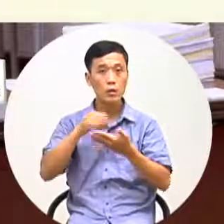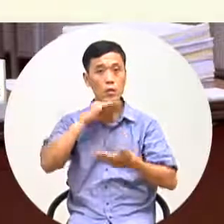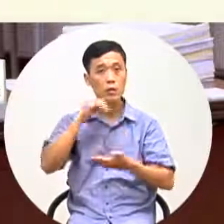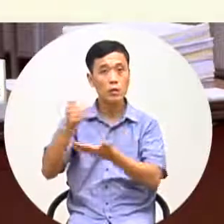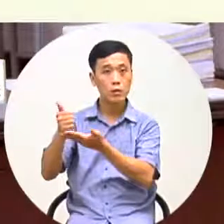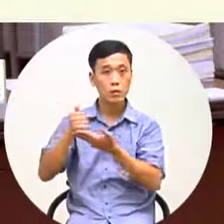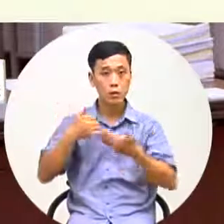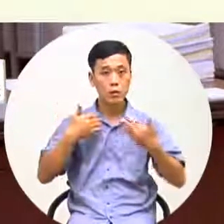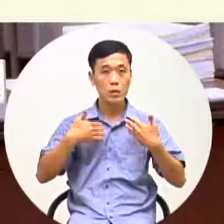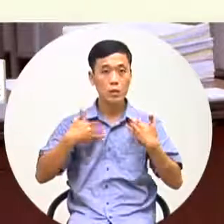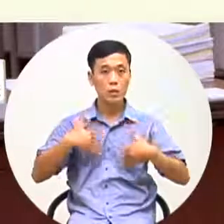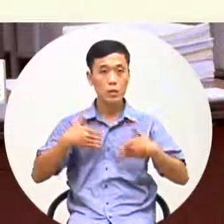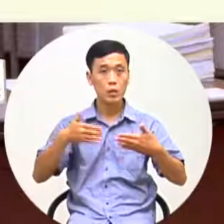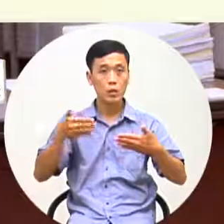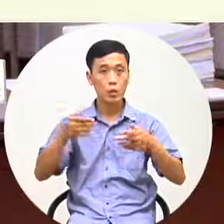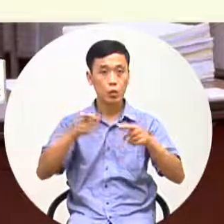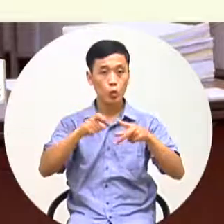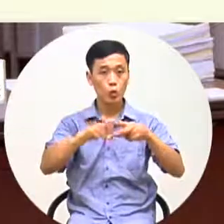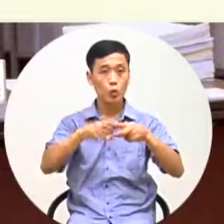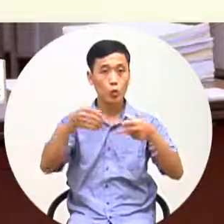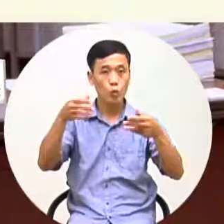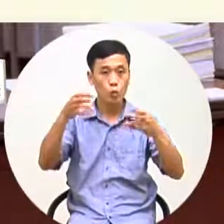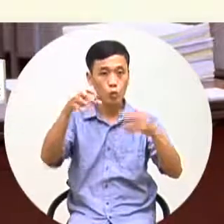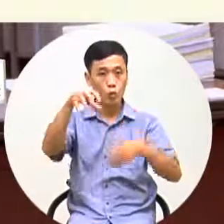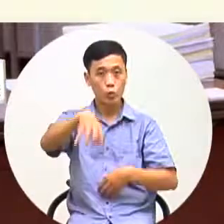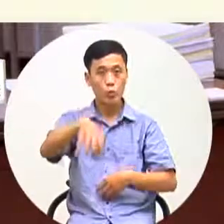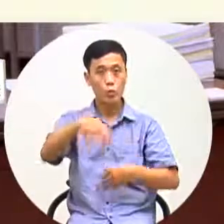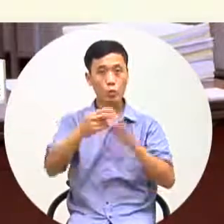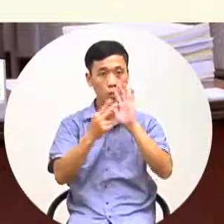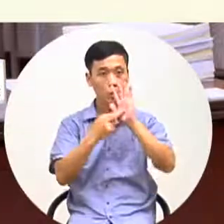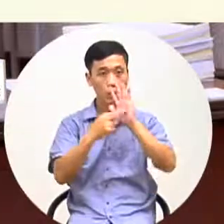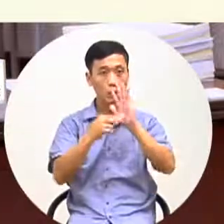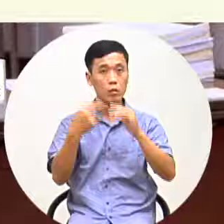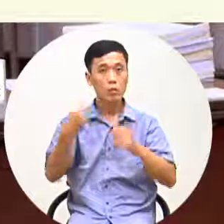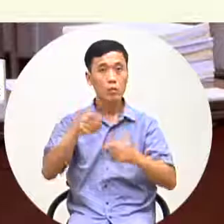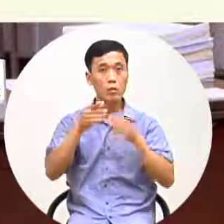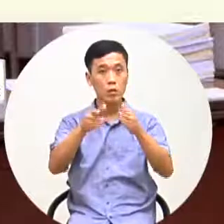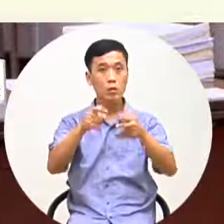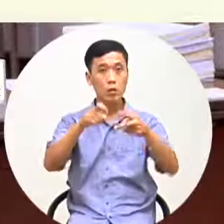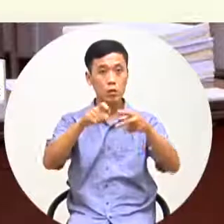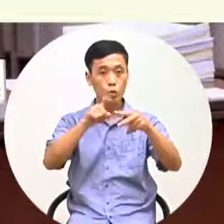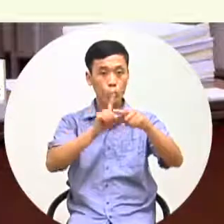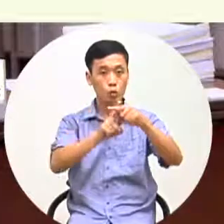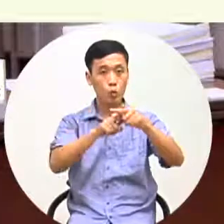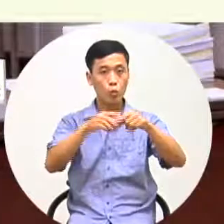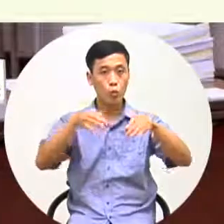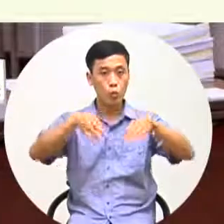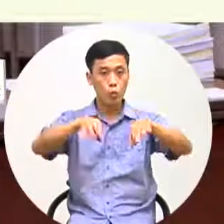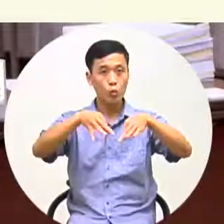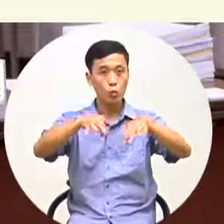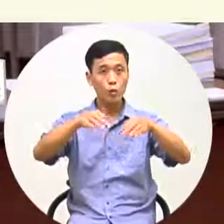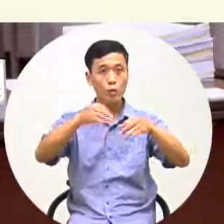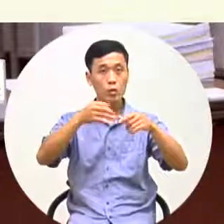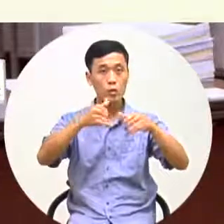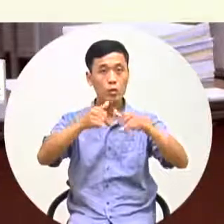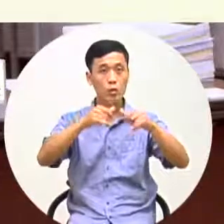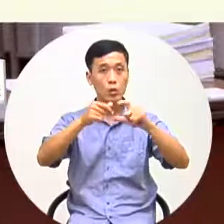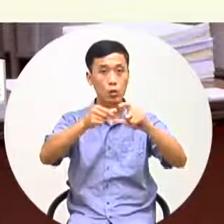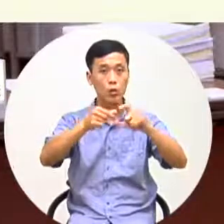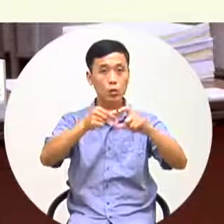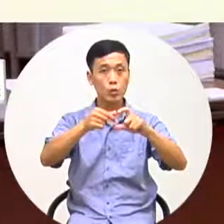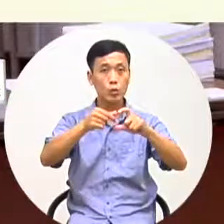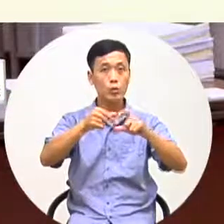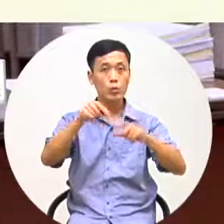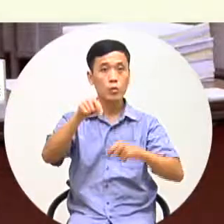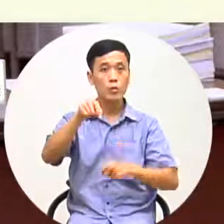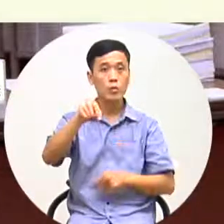当然嘛是咧，最感谢就是讲咱的中仑社区咧，吼，啊，即个公共遐个各设施点点吼，啊，咱的局长也非常的